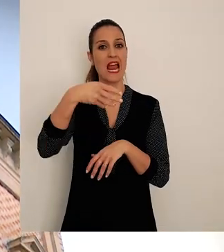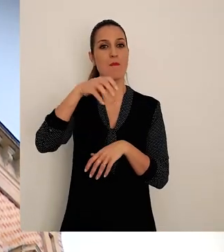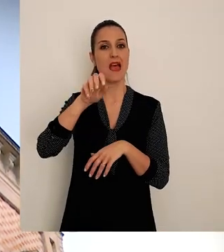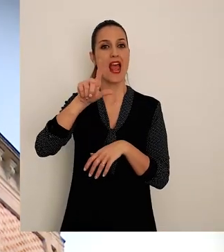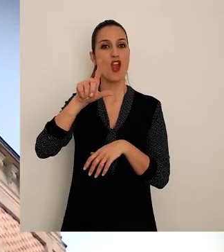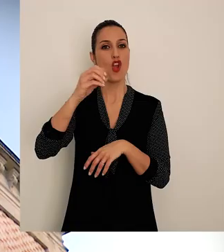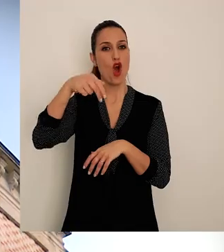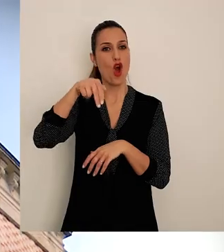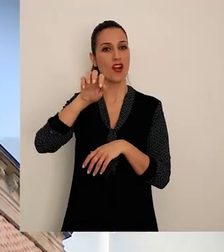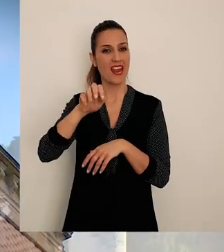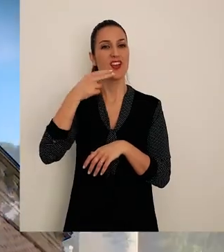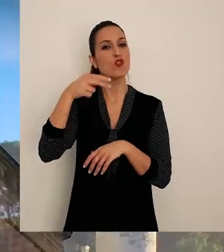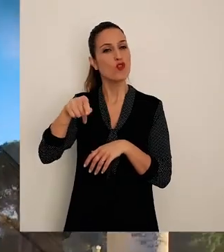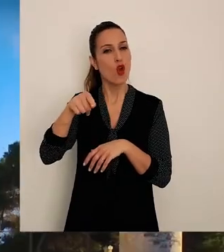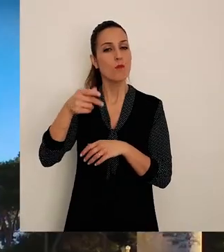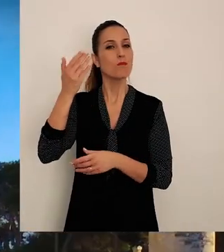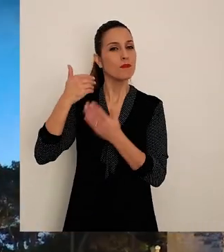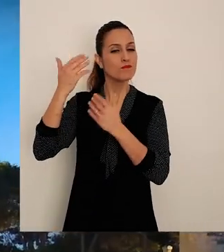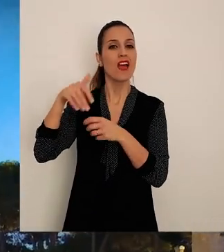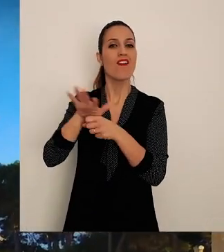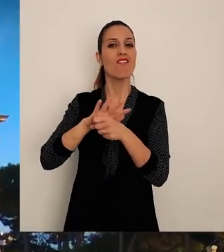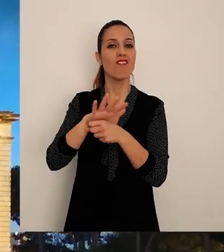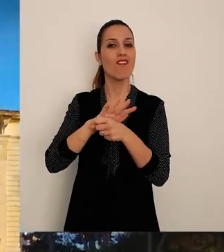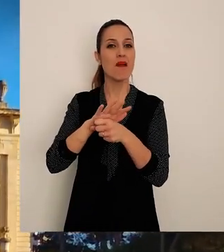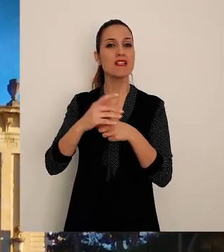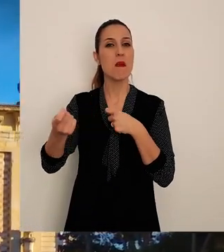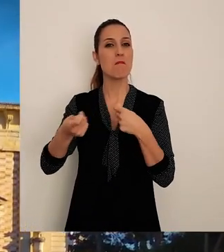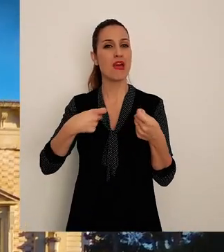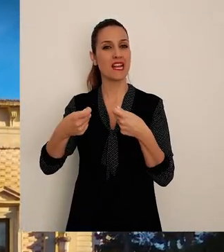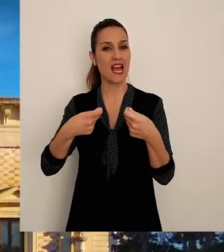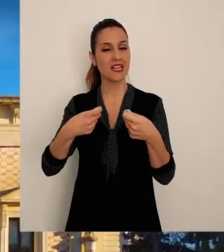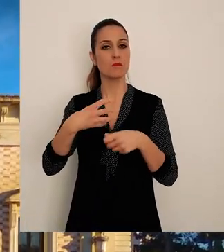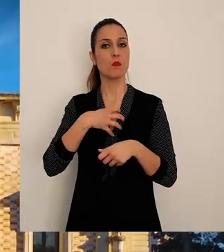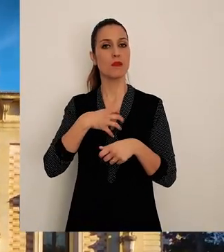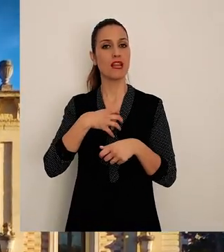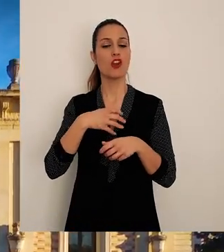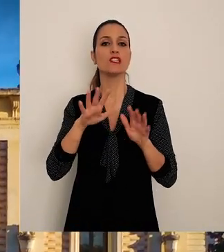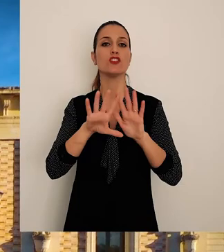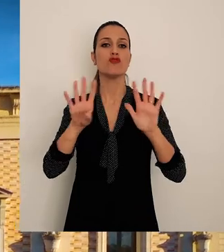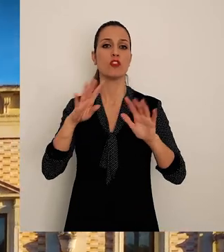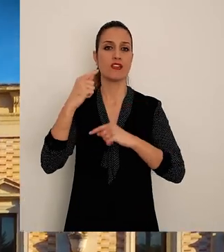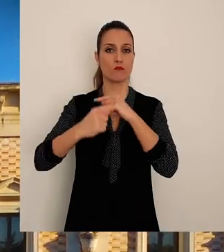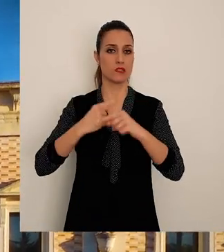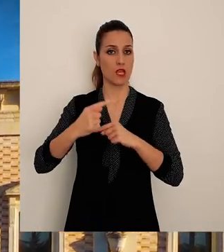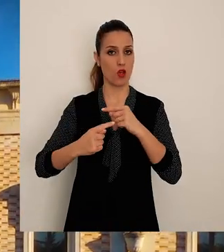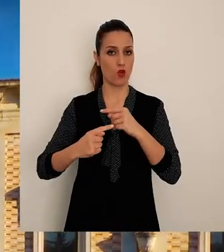Villa Mellone prende il nome dalla potente famiglia di mercanti che ne fu proprietaria nel XIX secolo.